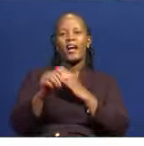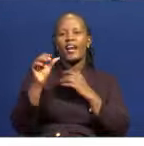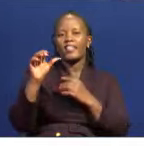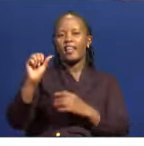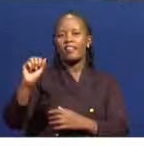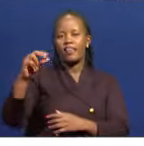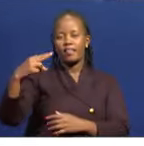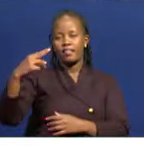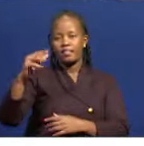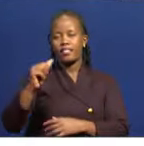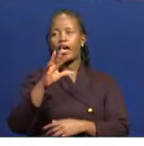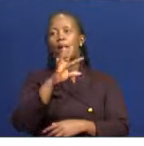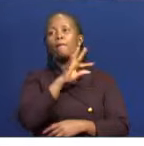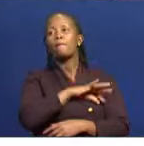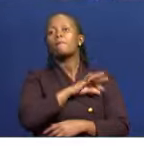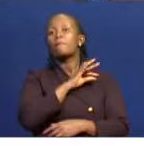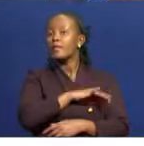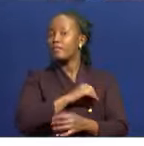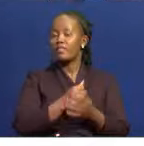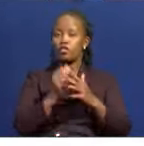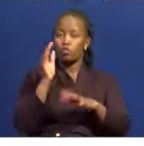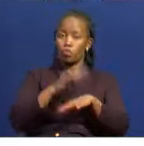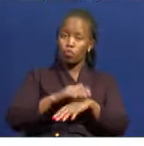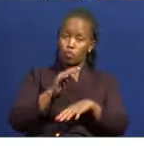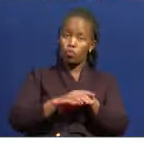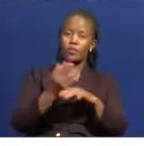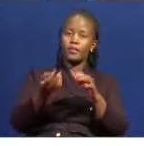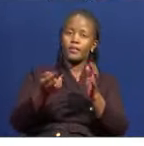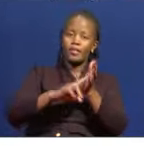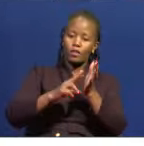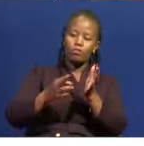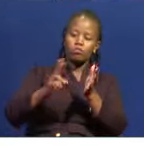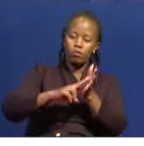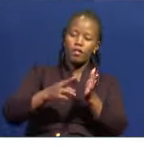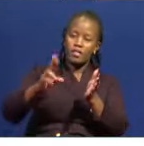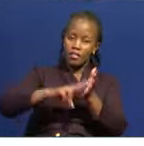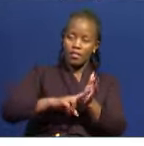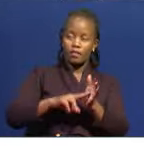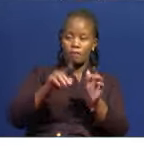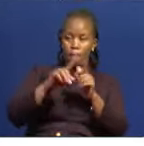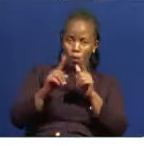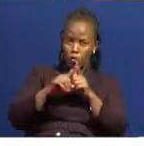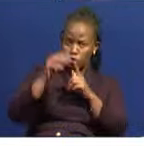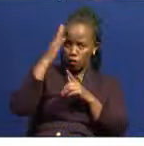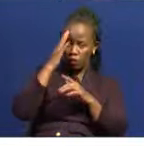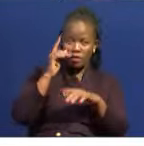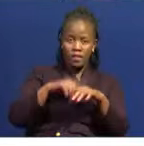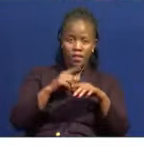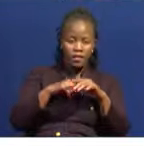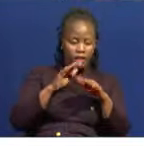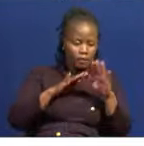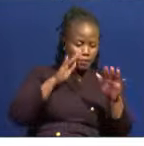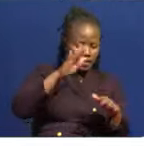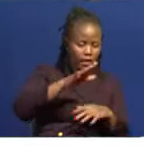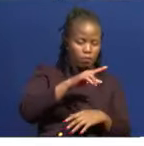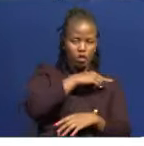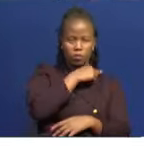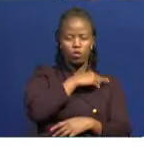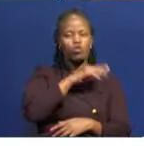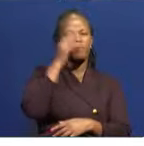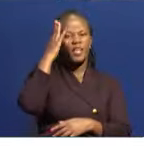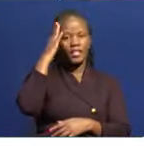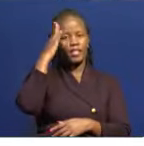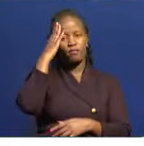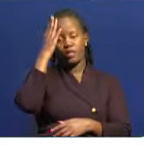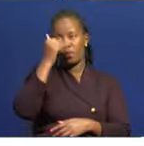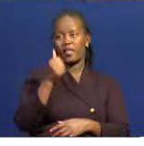benefits. So it is good to register so that you are known. When you go there, you can easily be identified because you will say,